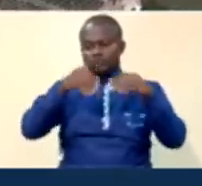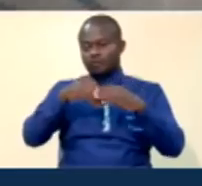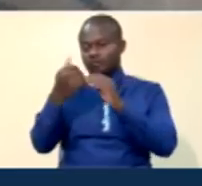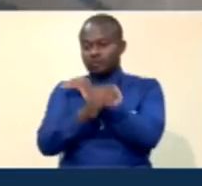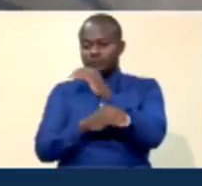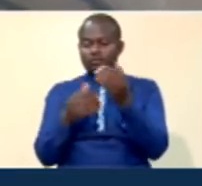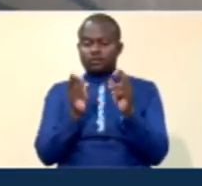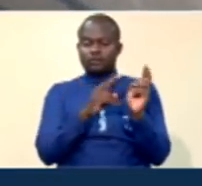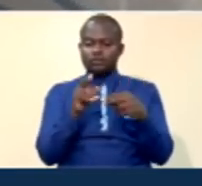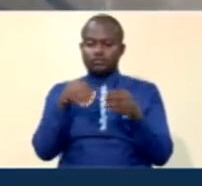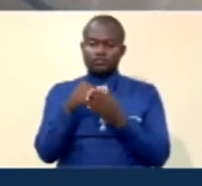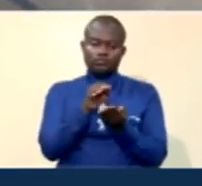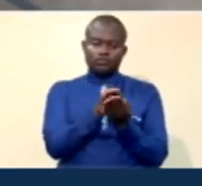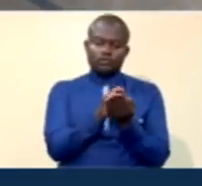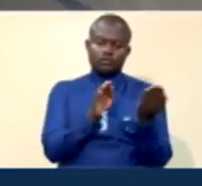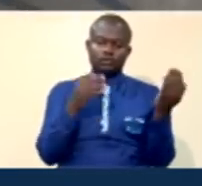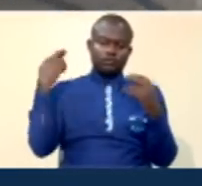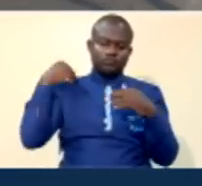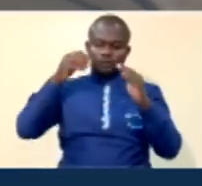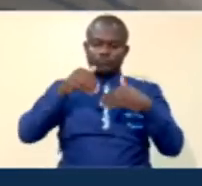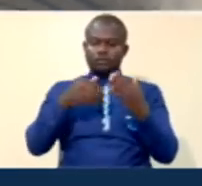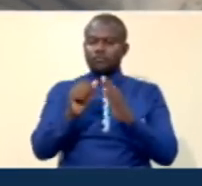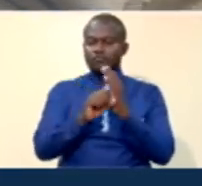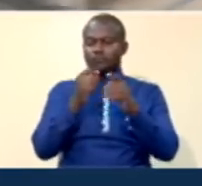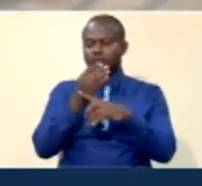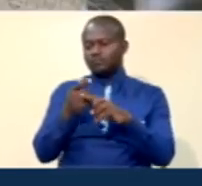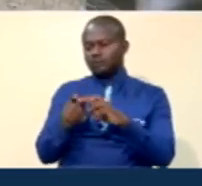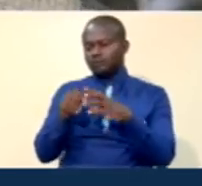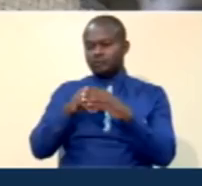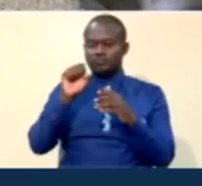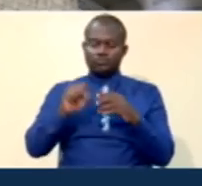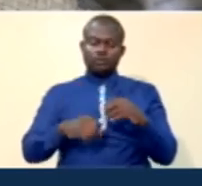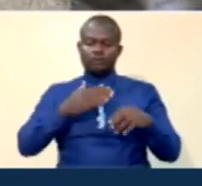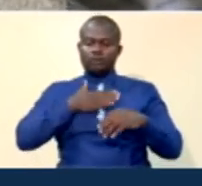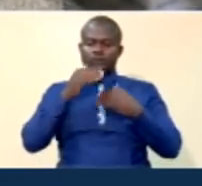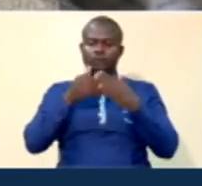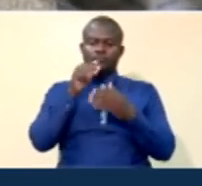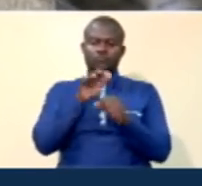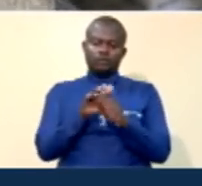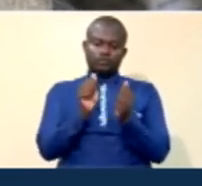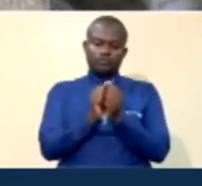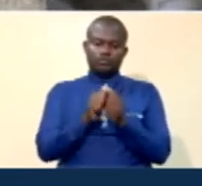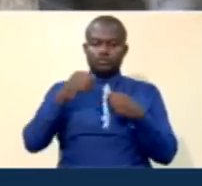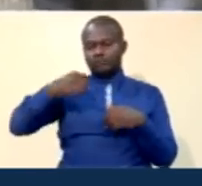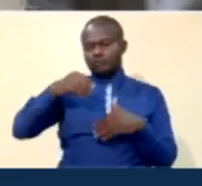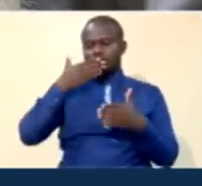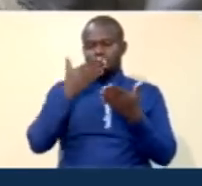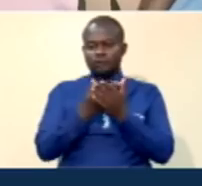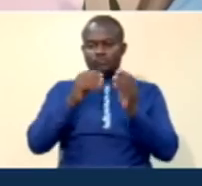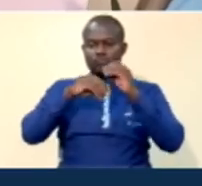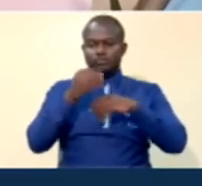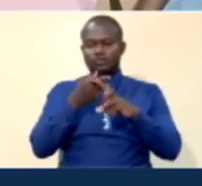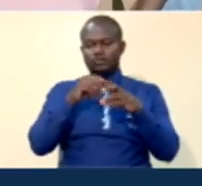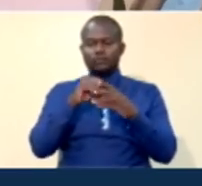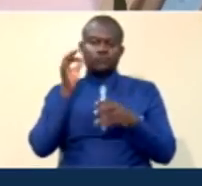zikaba ari zari zisanzwe mu bubiko. Abashinzwe ubuhinzi mu mirenge imwe mu ntara y'Amajyepfo barishimira ubwinshi n'ubwiza by'umusaruro ukomoka ku